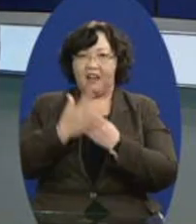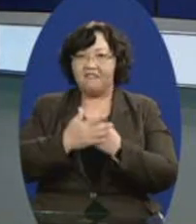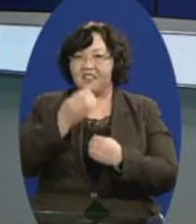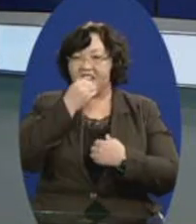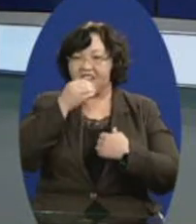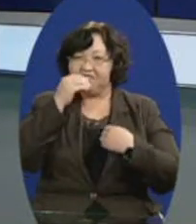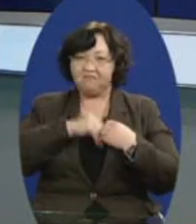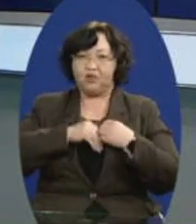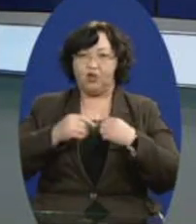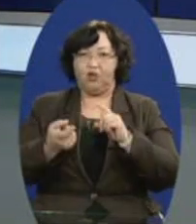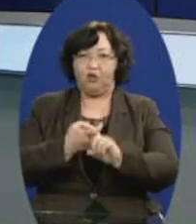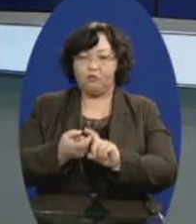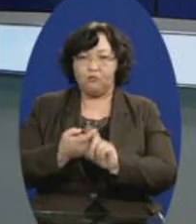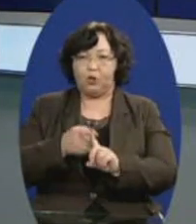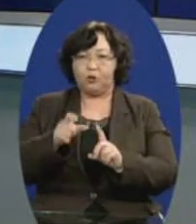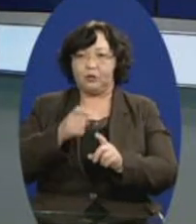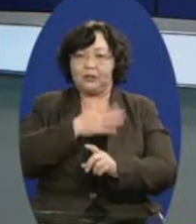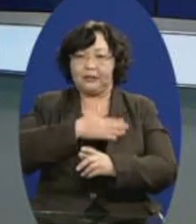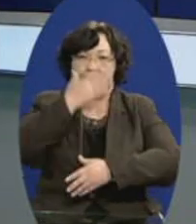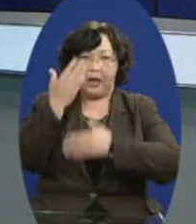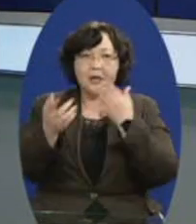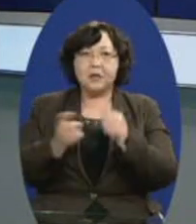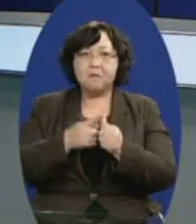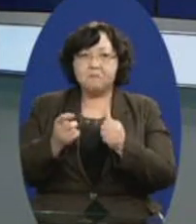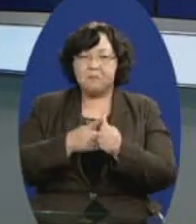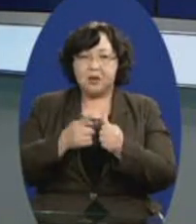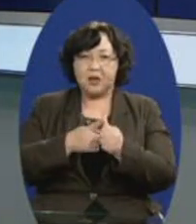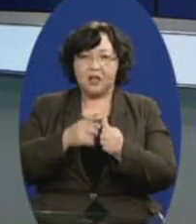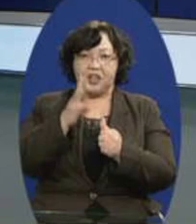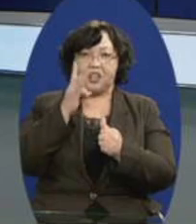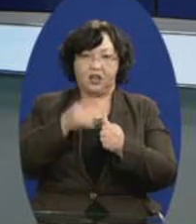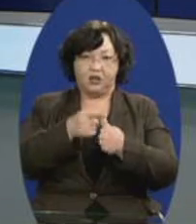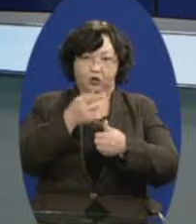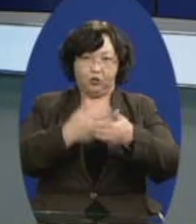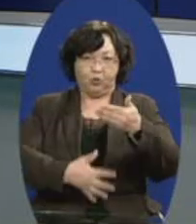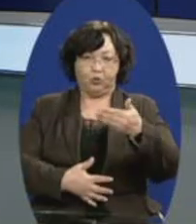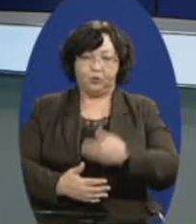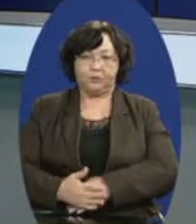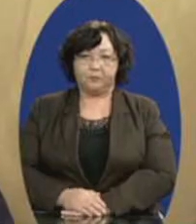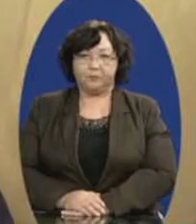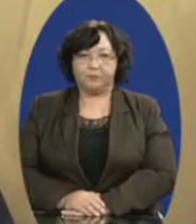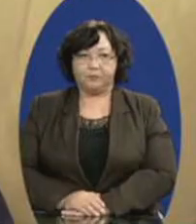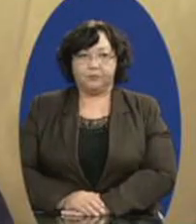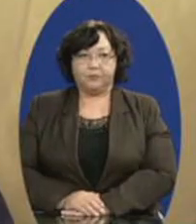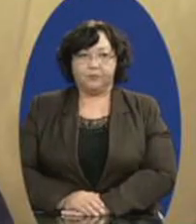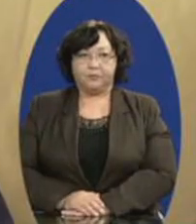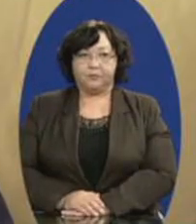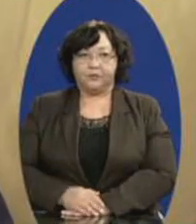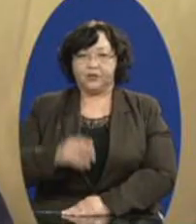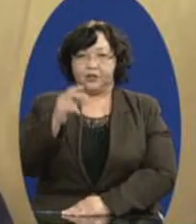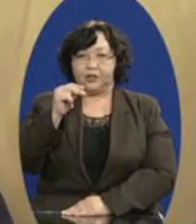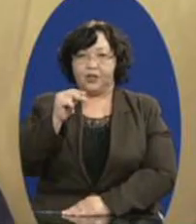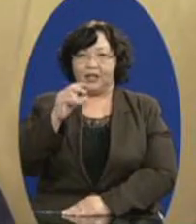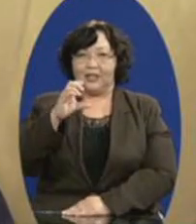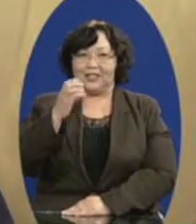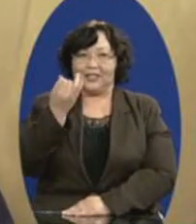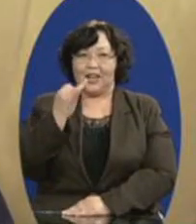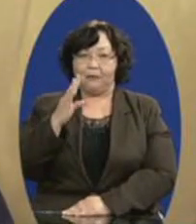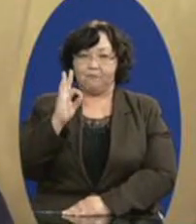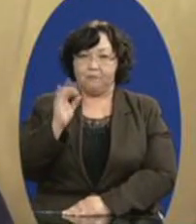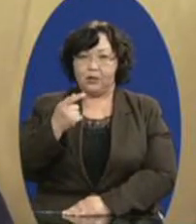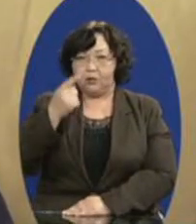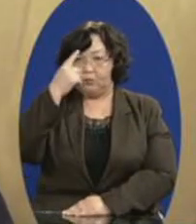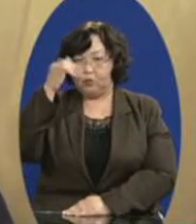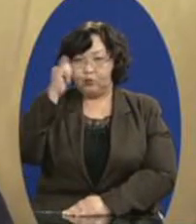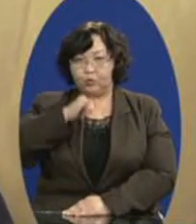одоо яг ерэн суралцлагдаж байгаа ямар ямар хүмүүс байгааг одоо тодорсон юм а. Чээ сайхан билэг. За Монгол улсын